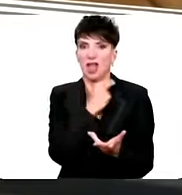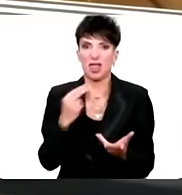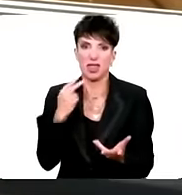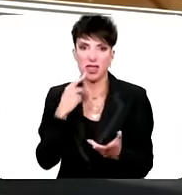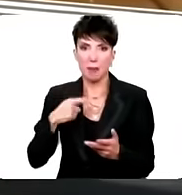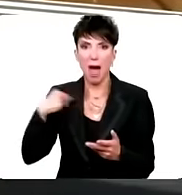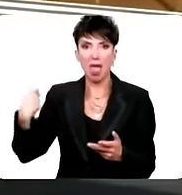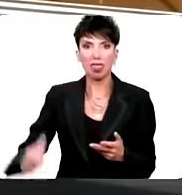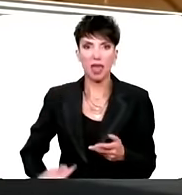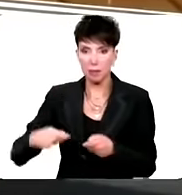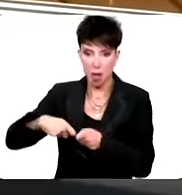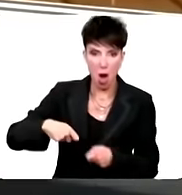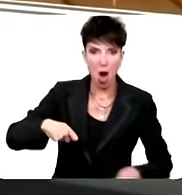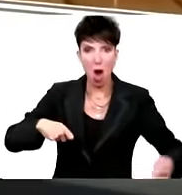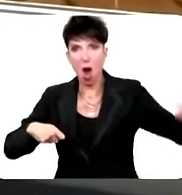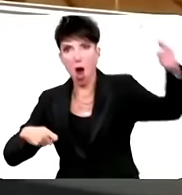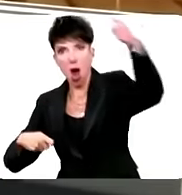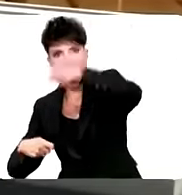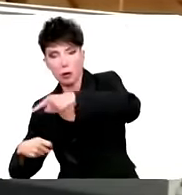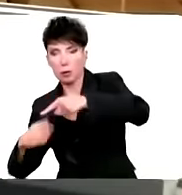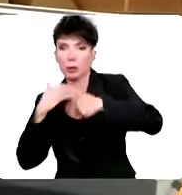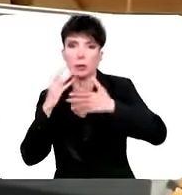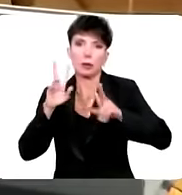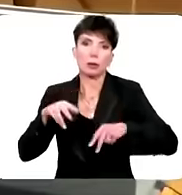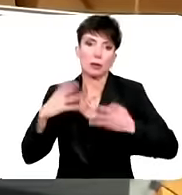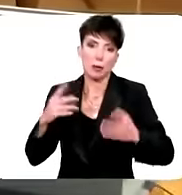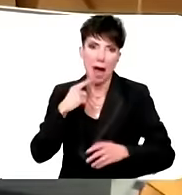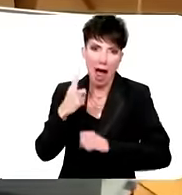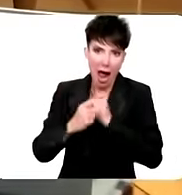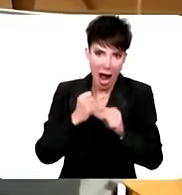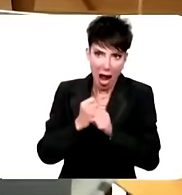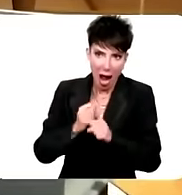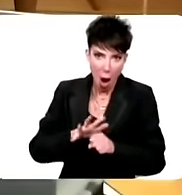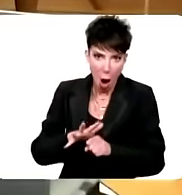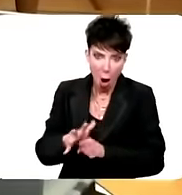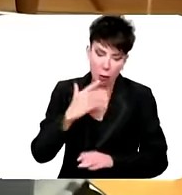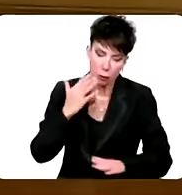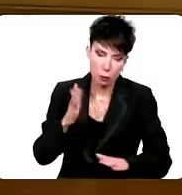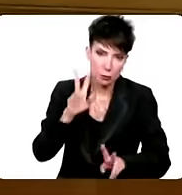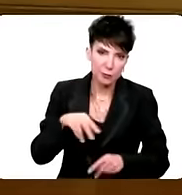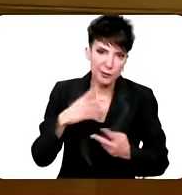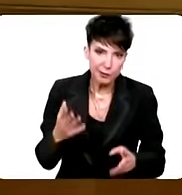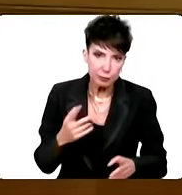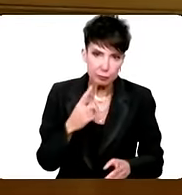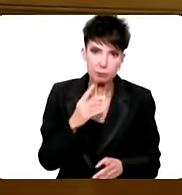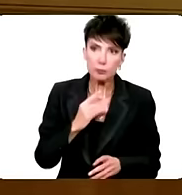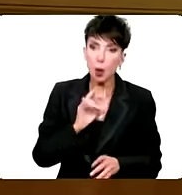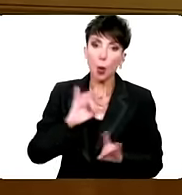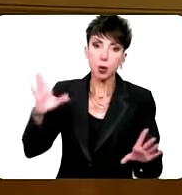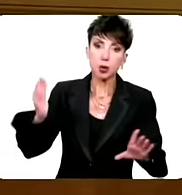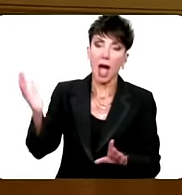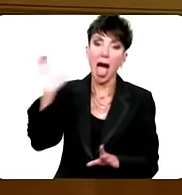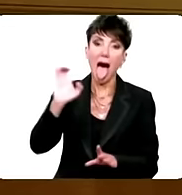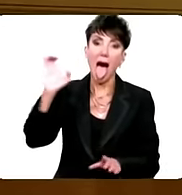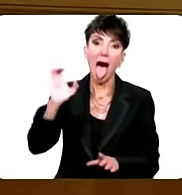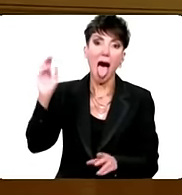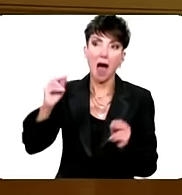παρατείνει τη θητεία των αυτοδιοικητικών σχεδόν ένα χρόνο. Δεν μπορούσαμε να το κάνουμε και σταματικά. Αλλά κοιτάξτε, για μένα, αν το